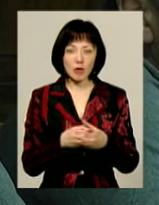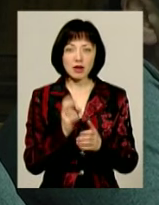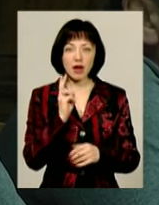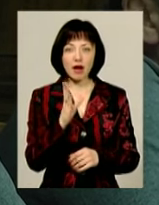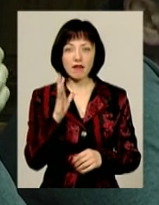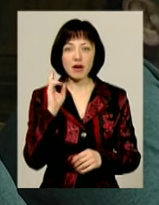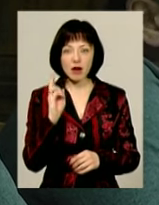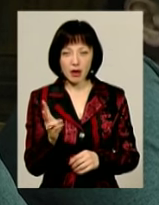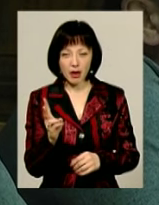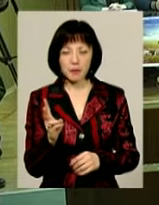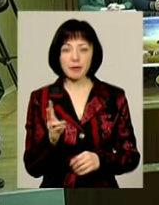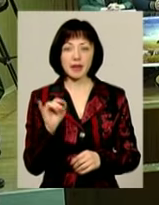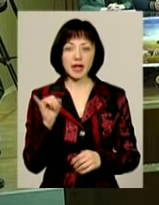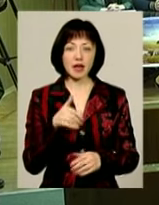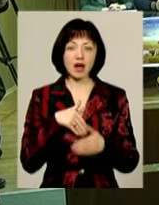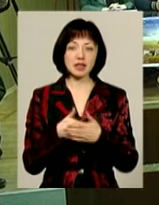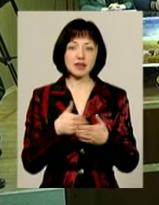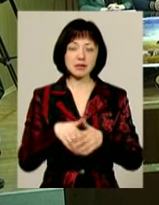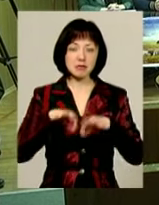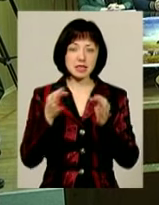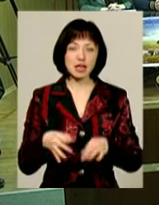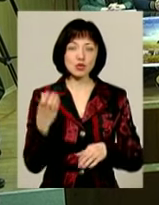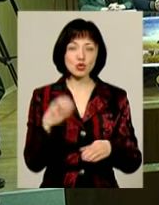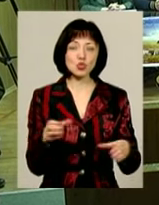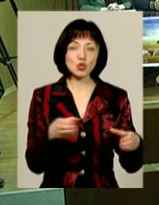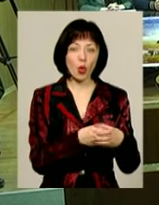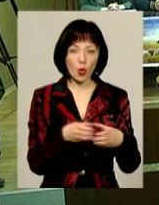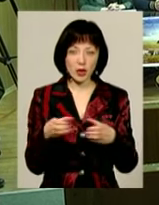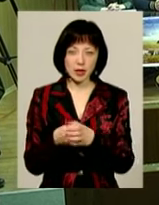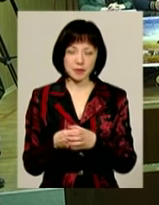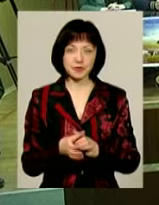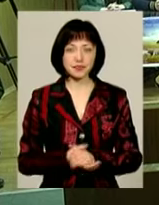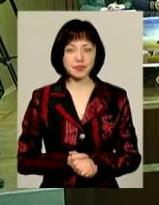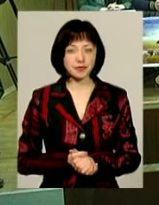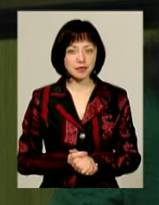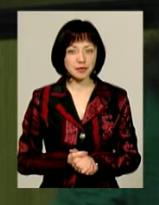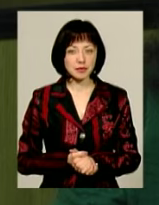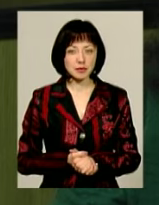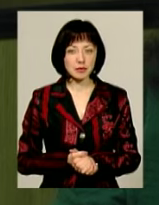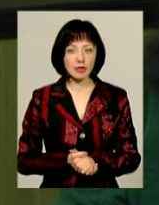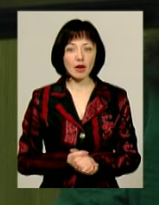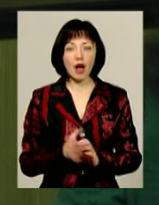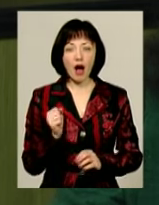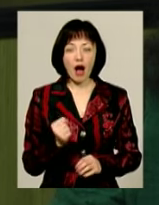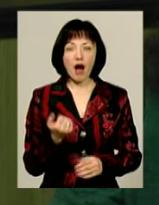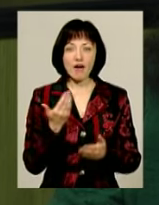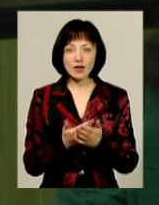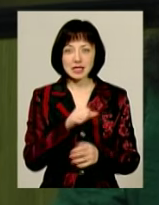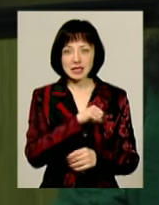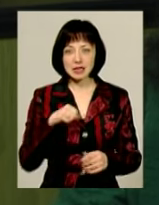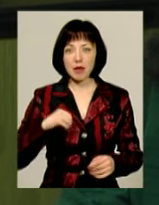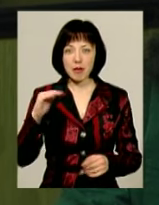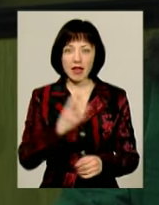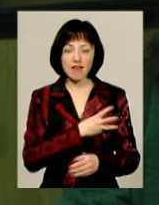КВК «Отдихаємо в місті» та активісти Мистецької сотні «Гайдамаки» і творчої сотні «Рух до перемоги». А ось сам маленький